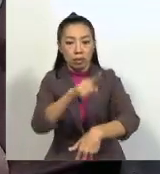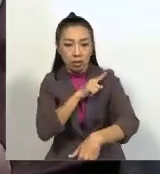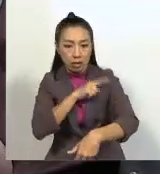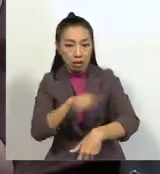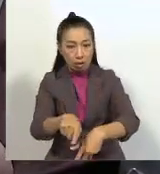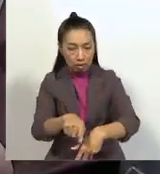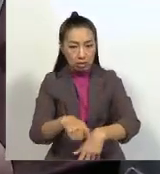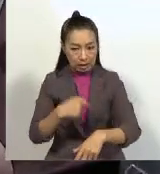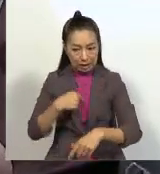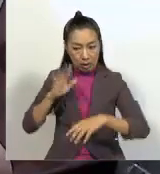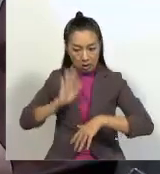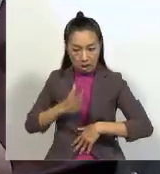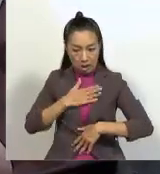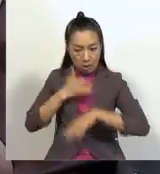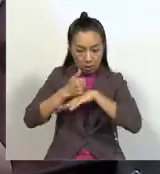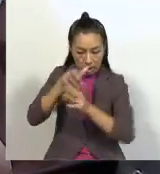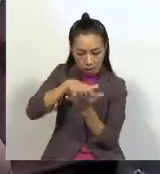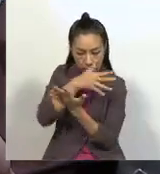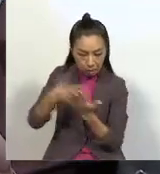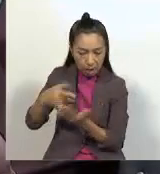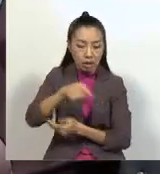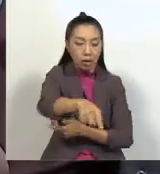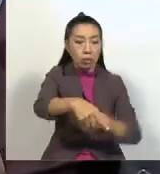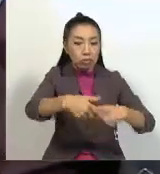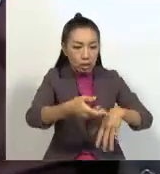ราจะได้เร่งไปแก้ไขปัญหาให้